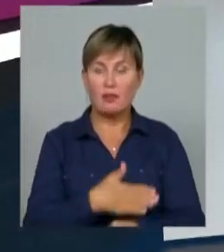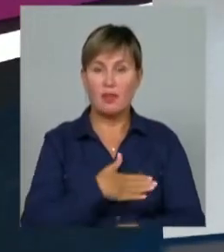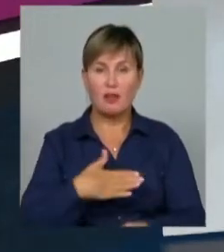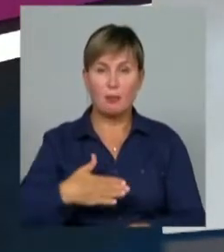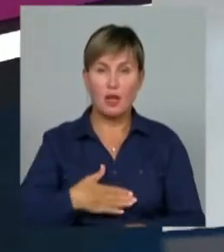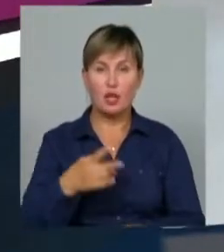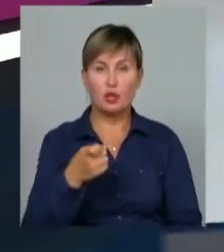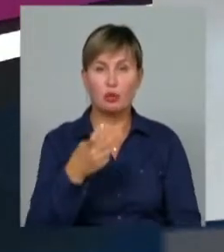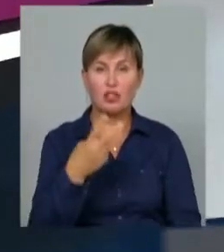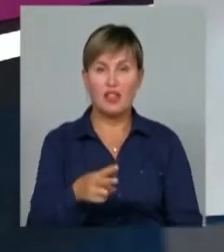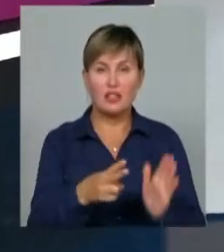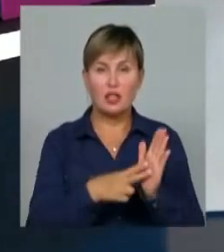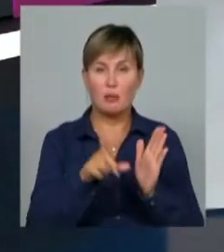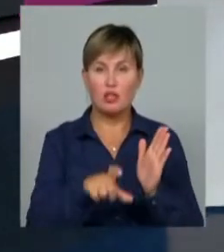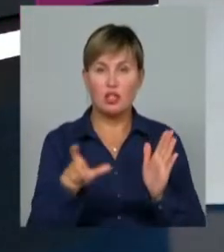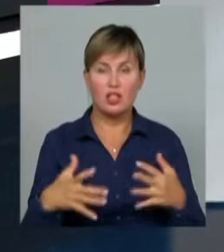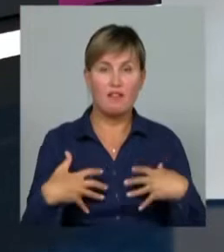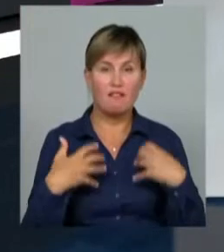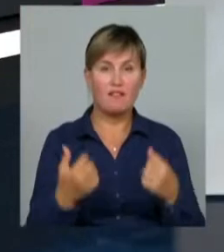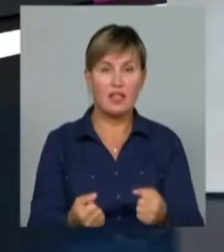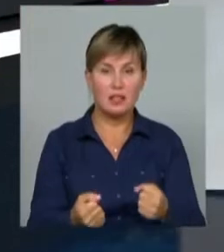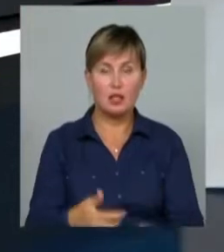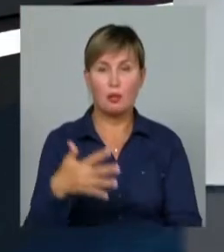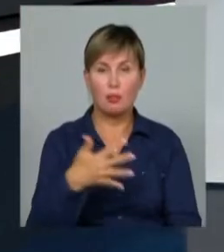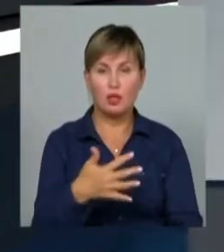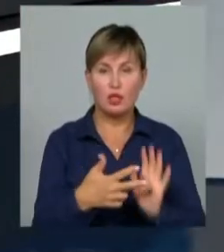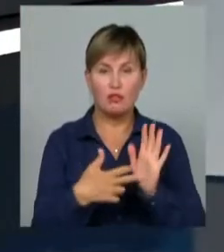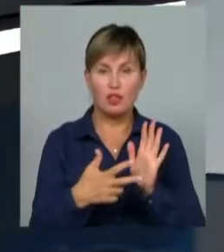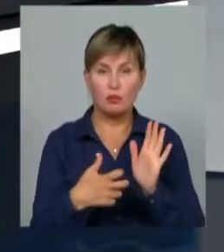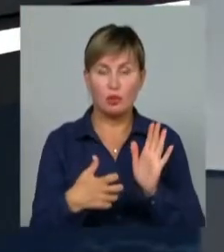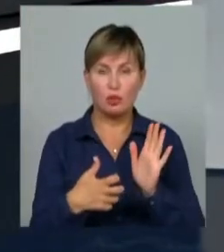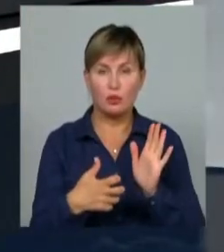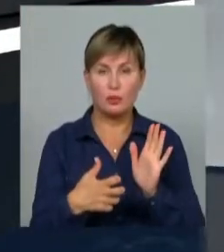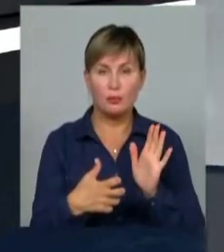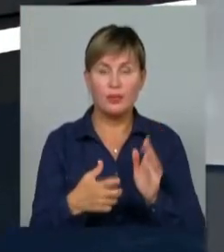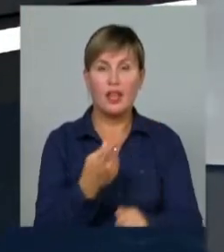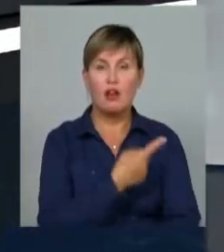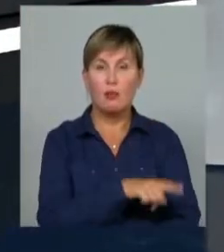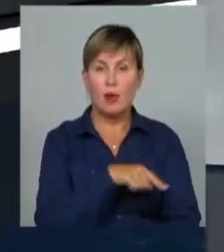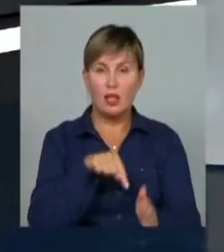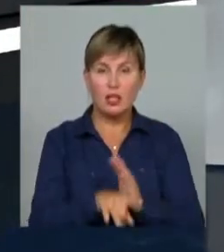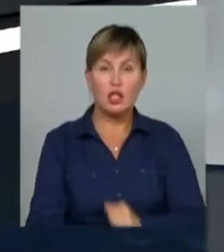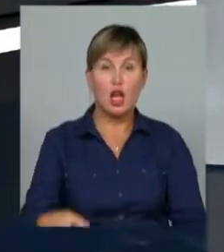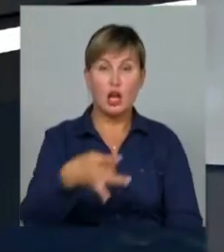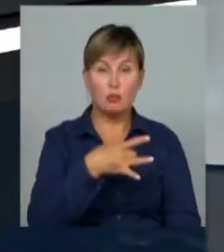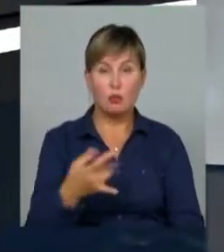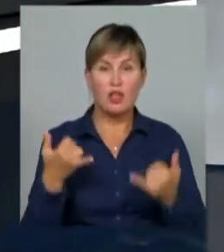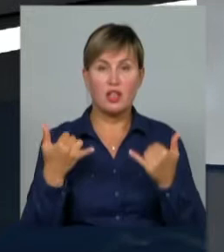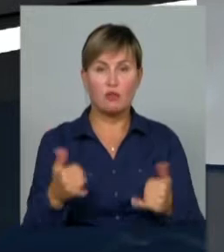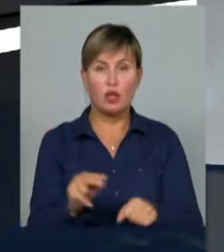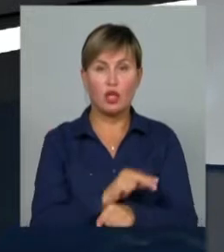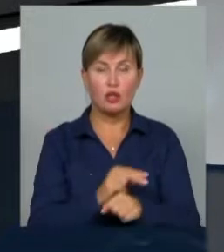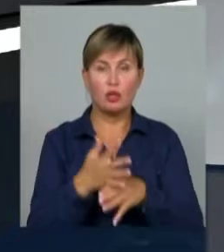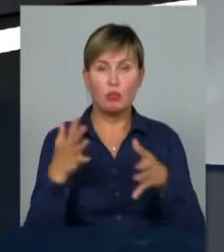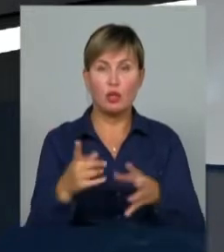стали 127 человек. Выздоровели более 5800. В стационарах республики на сегодня лечатся